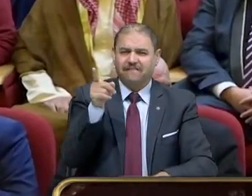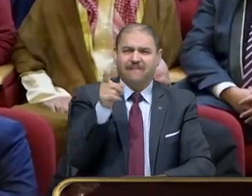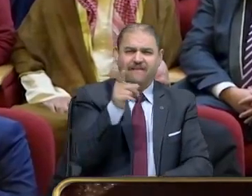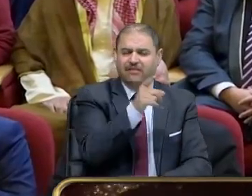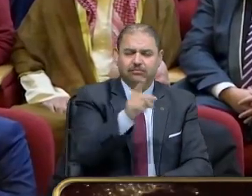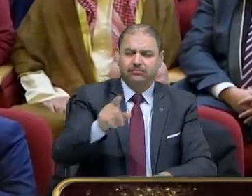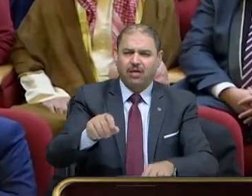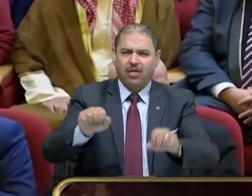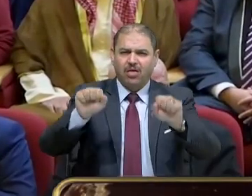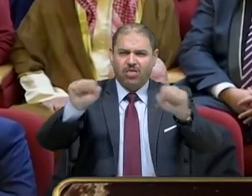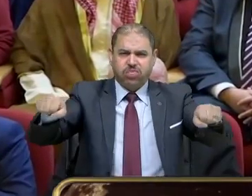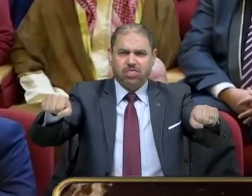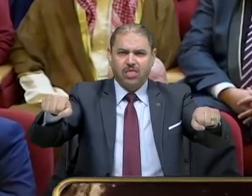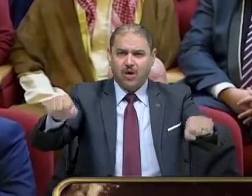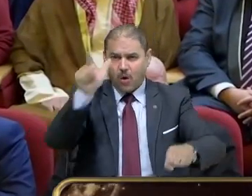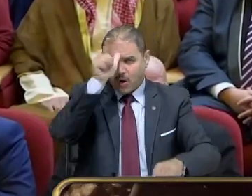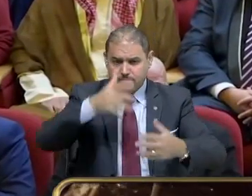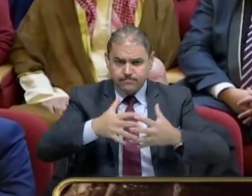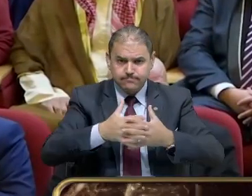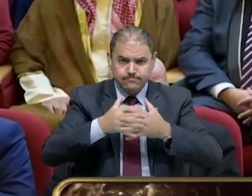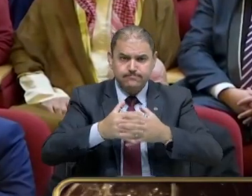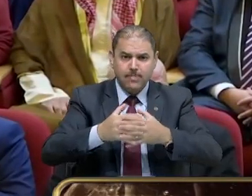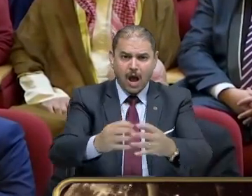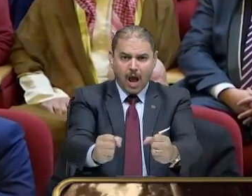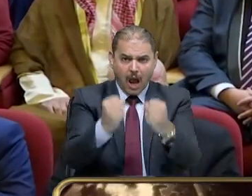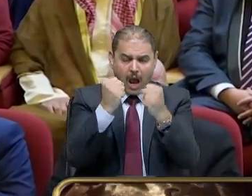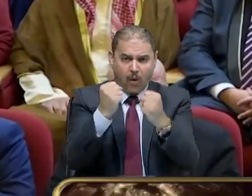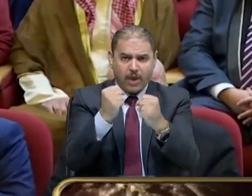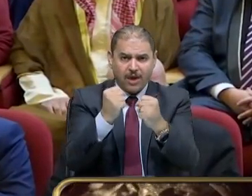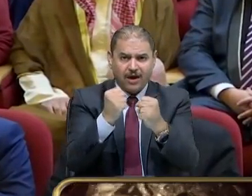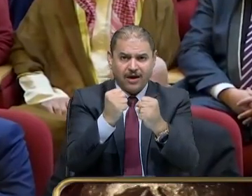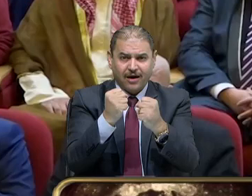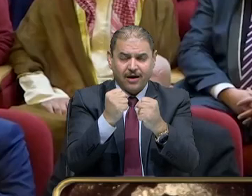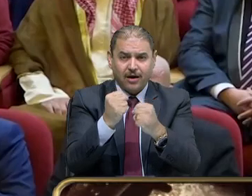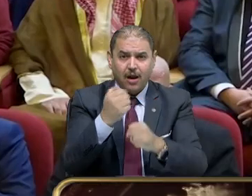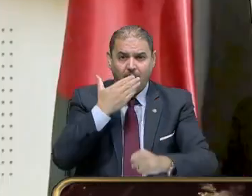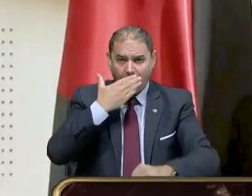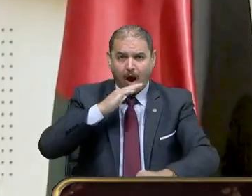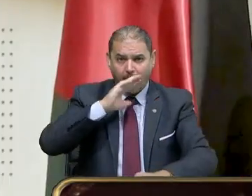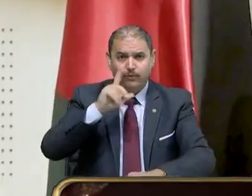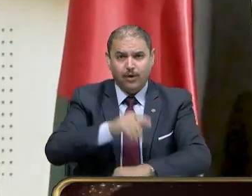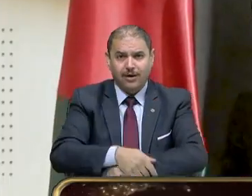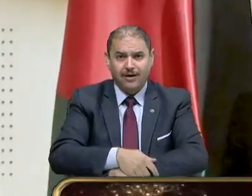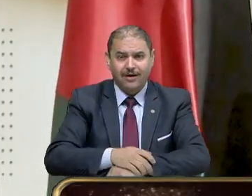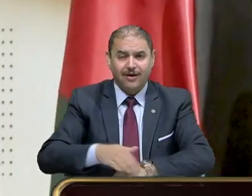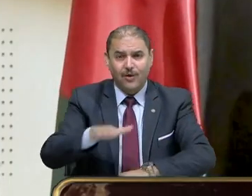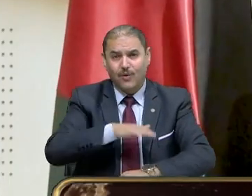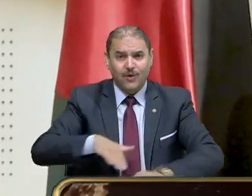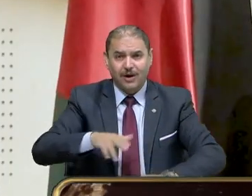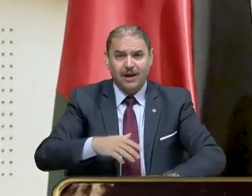الدوام بجبهة داخلية متماسكة، حيث كان الموقف الرسمي والشعبي